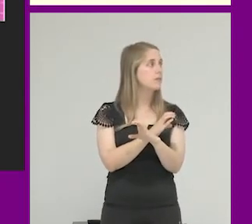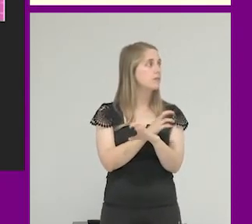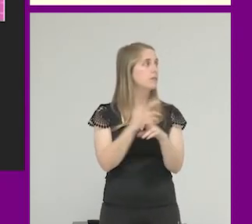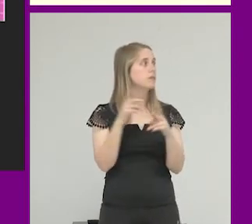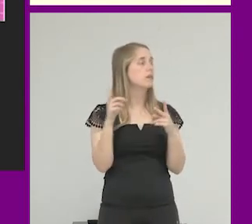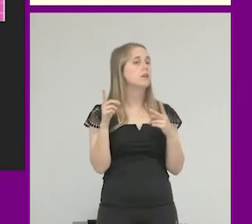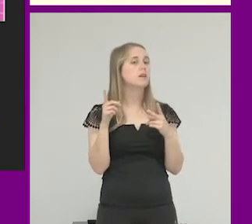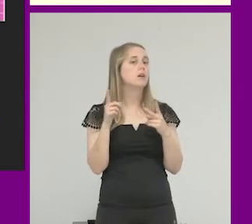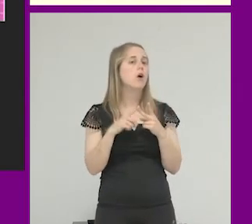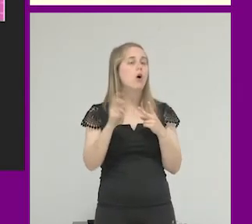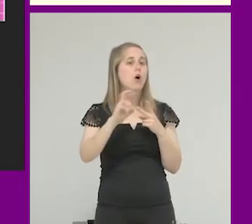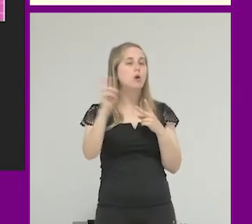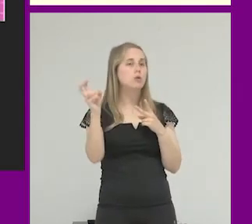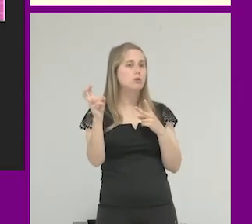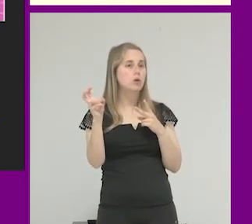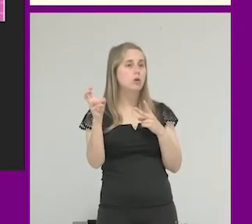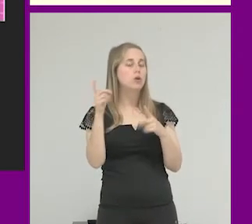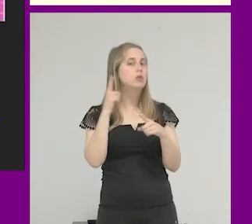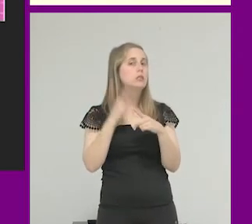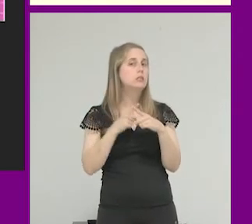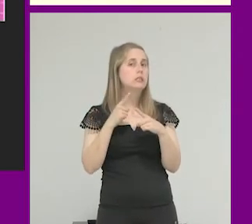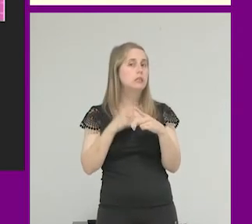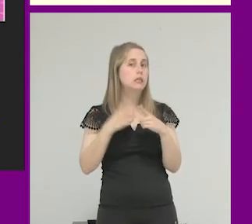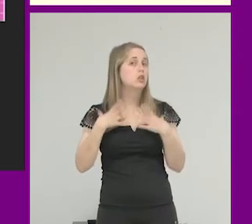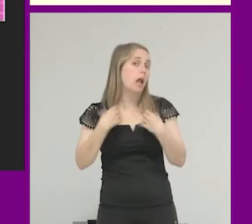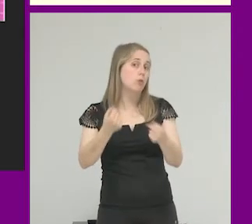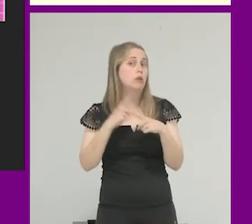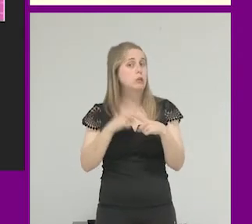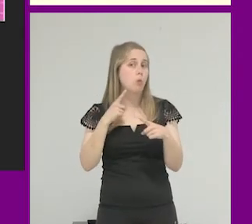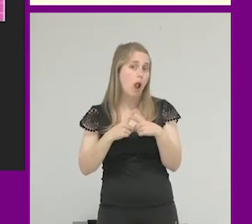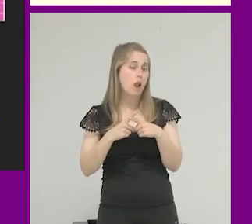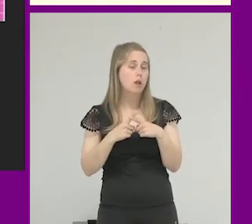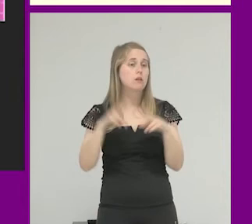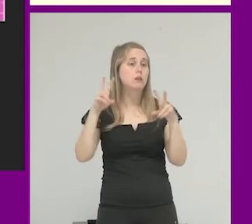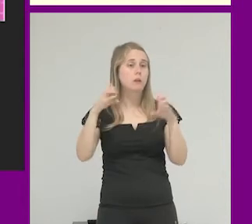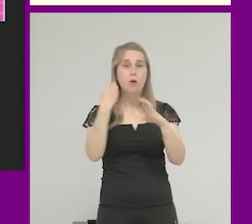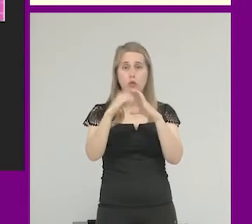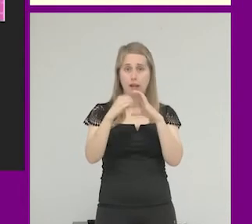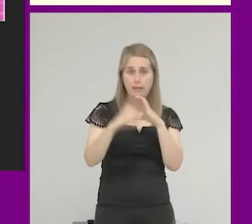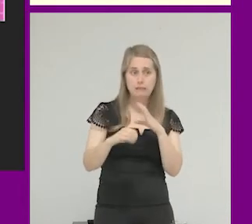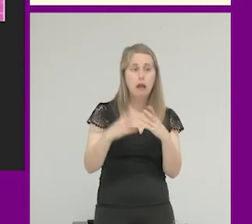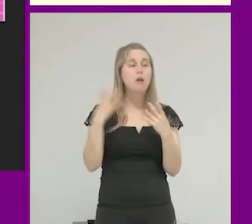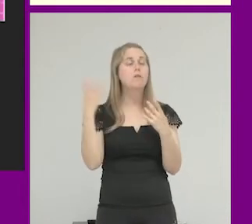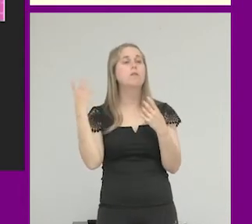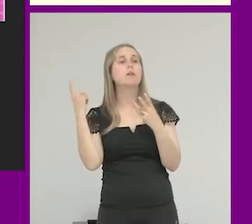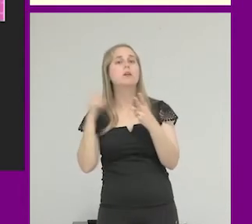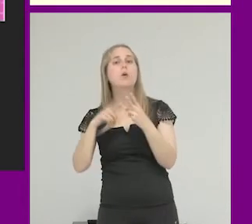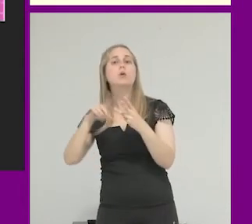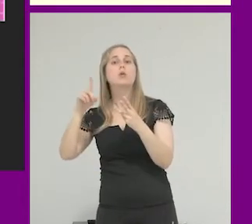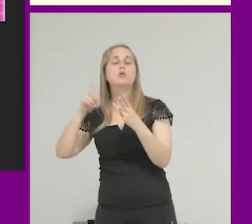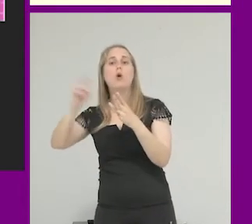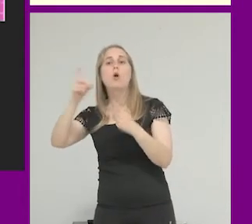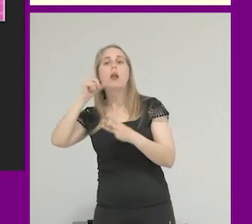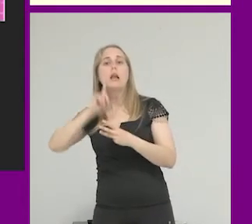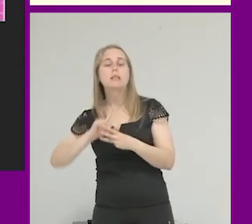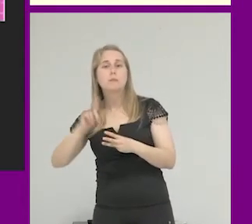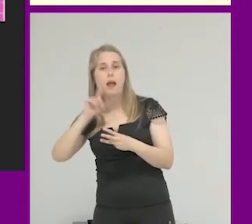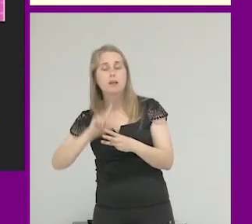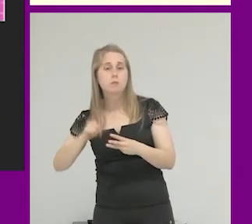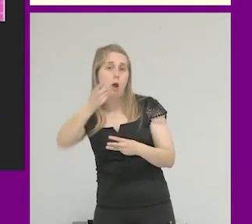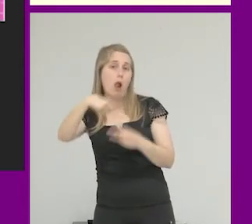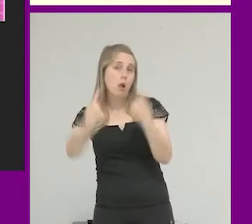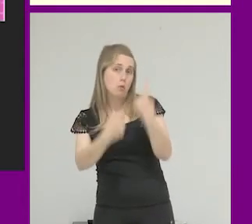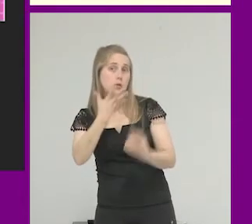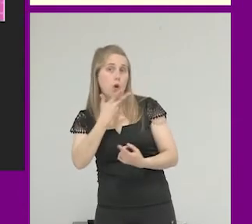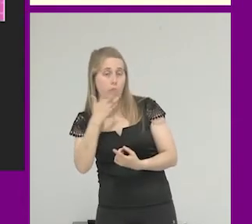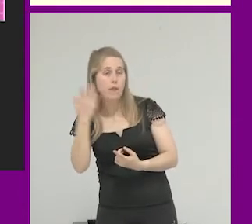inguruan, beste bat da sexu osasunaren inguruan, osakidetzakoa, gero lesbianismoa, batzuk ezagutzen duzu